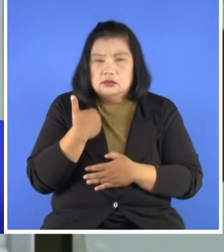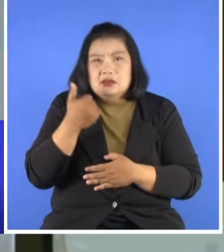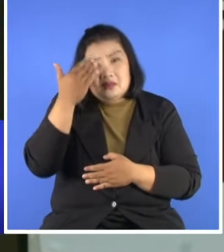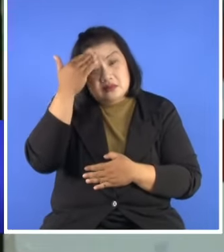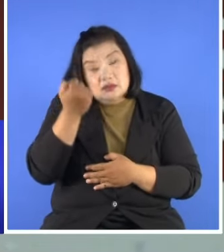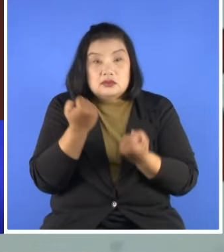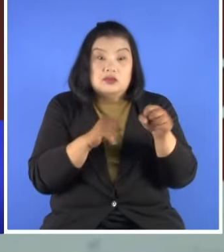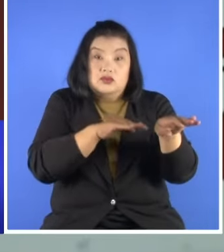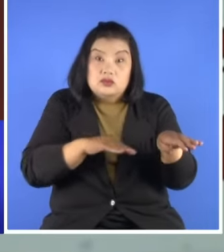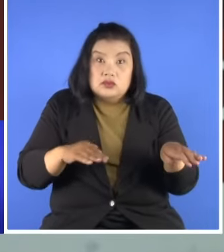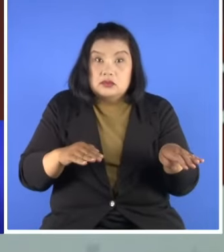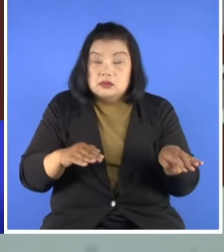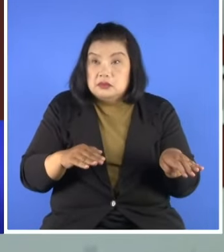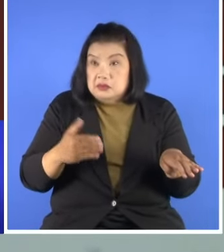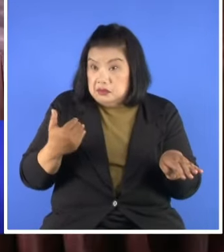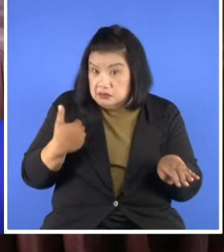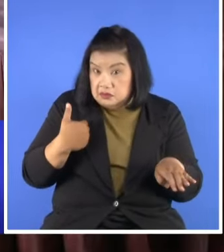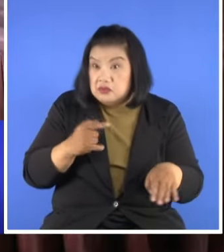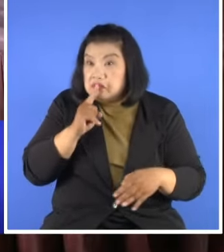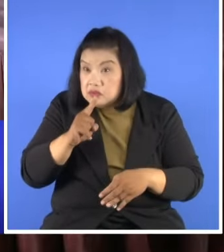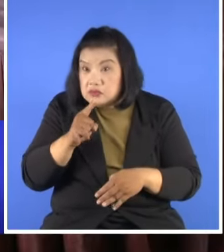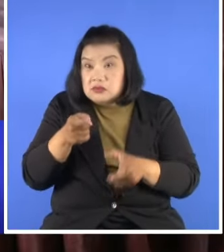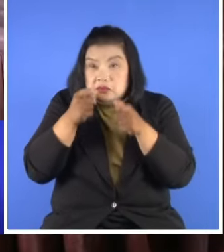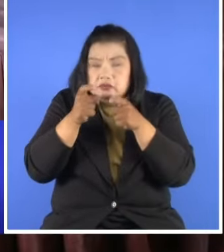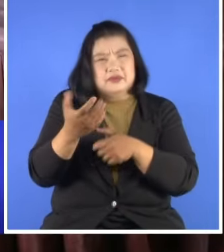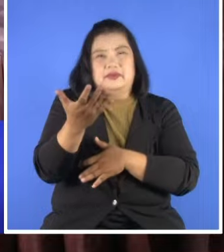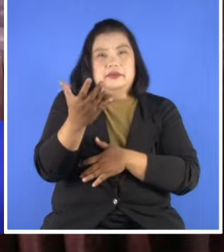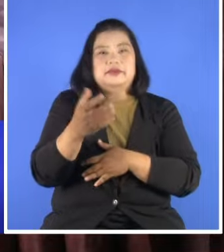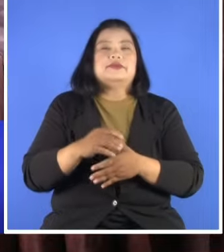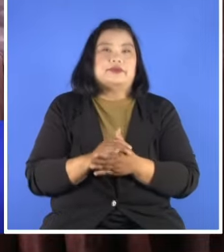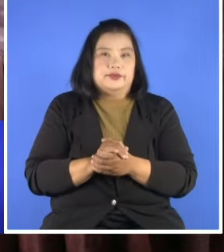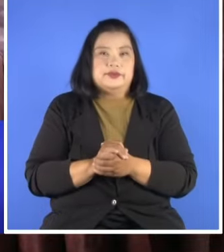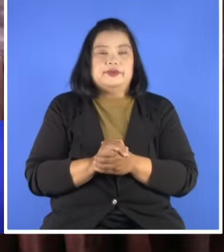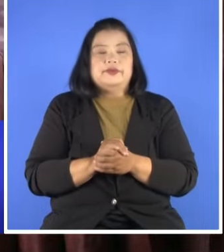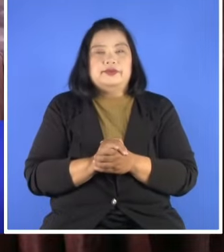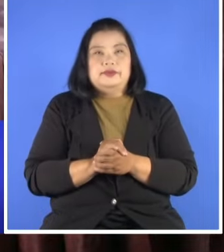ใครจะมาจอดรับผู้โดยสารที่นี่ก็จอดได้อ้าฟังเสียงบังรังสิต